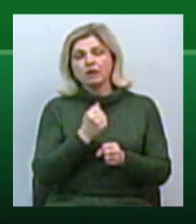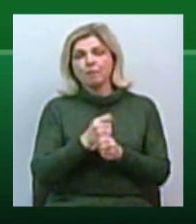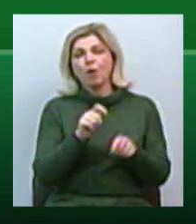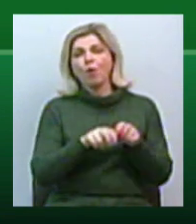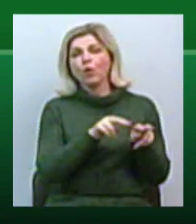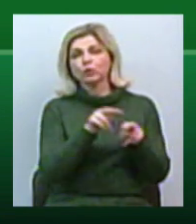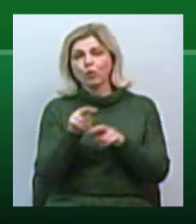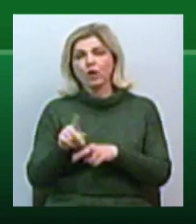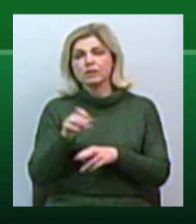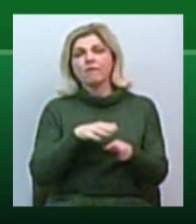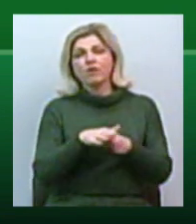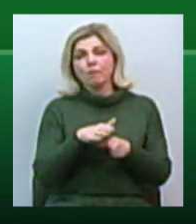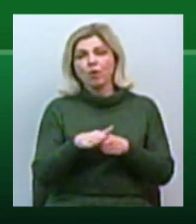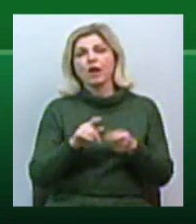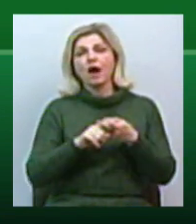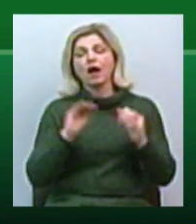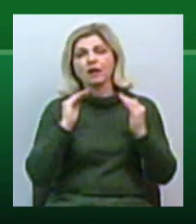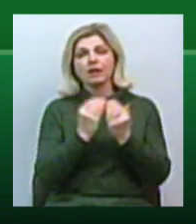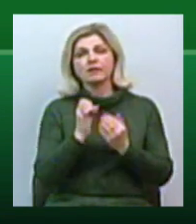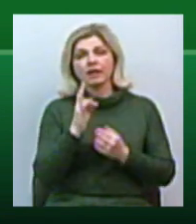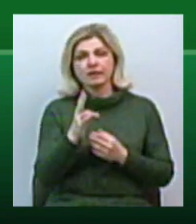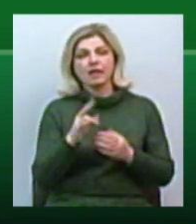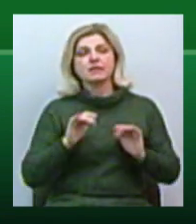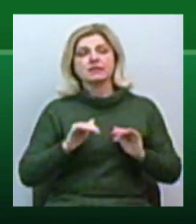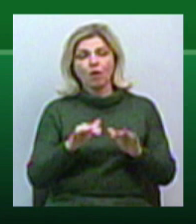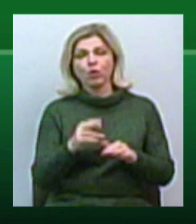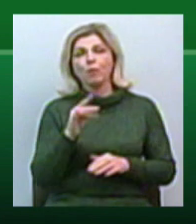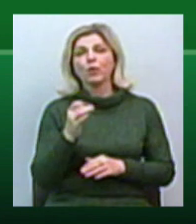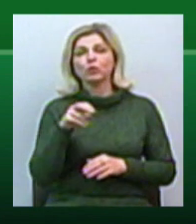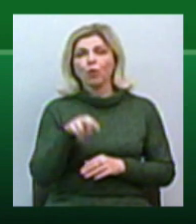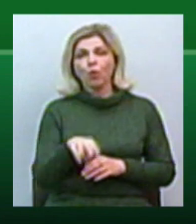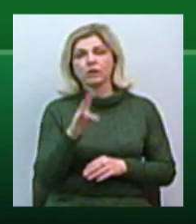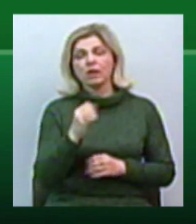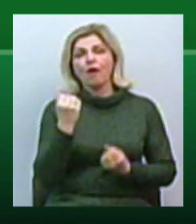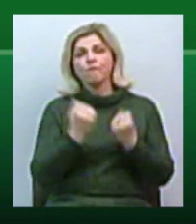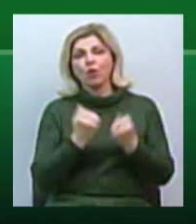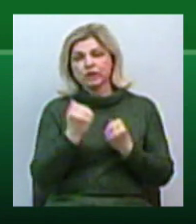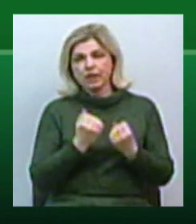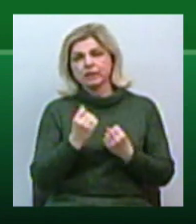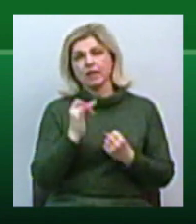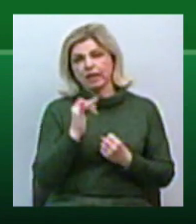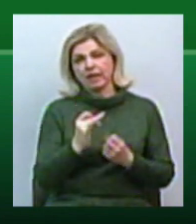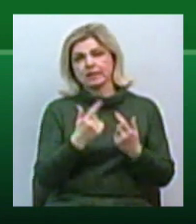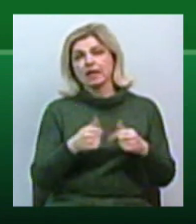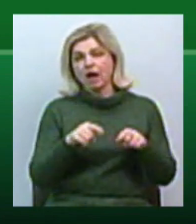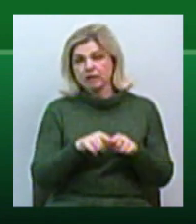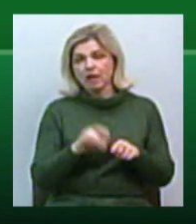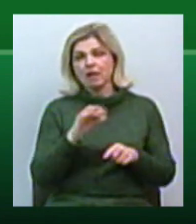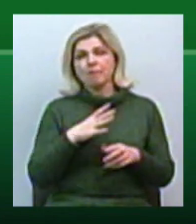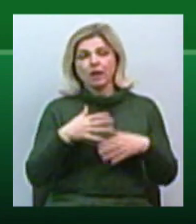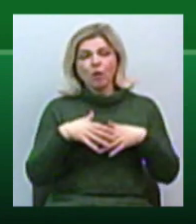дотриманням карантинних заходів склали 51 адміністративний протокол на водії пасажирського транспорту та заклади. Окремо не